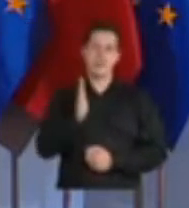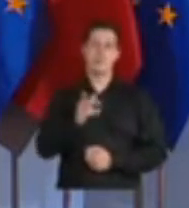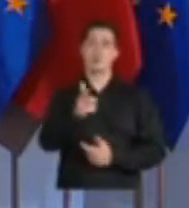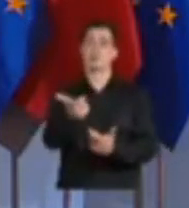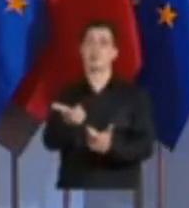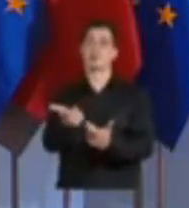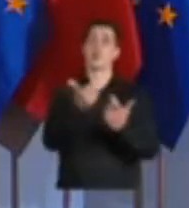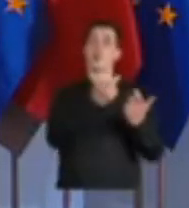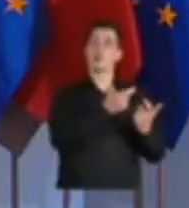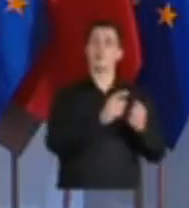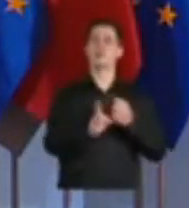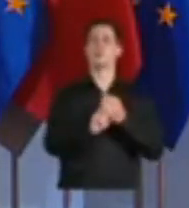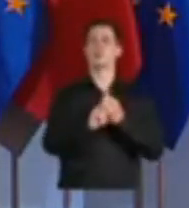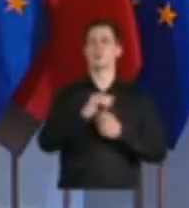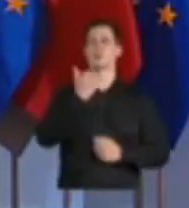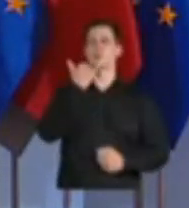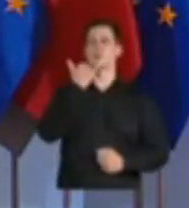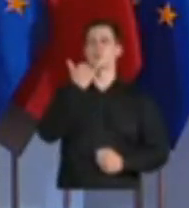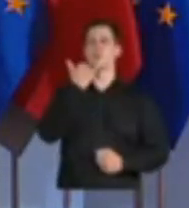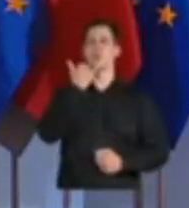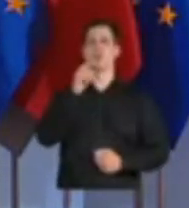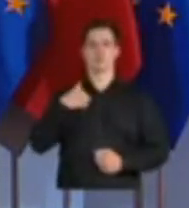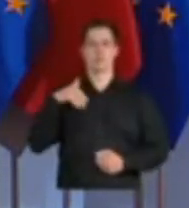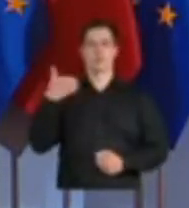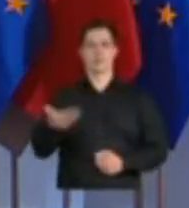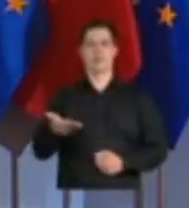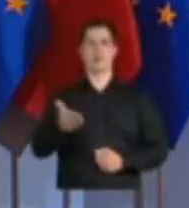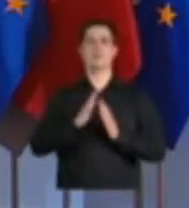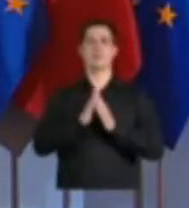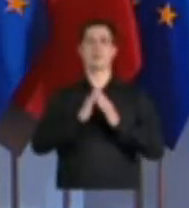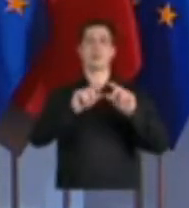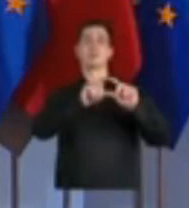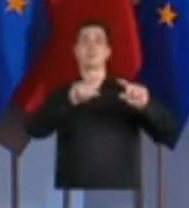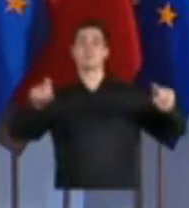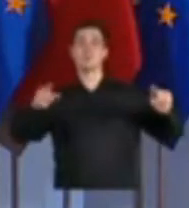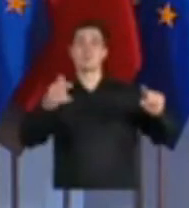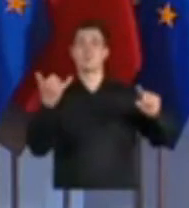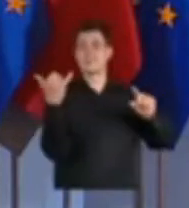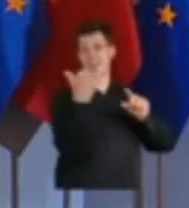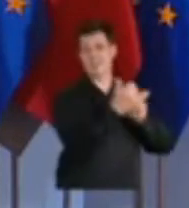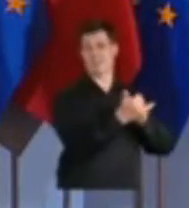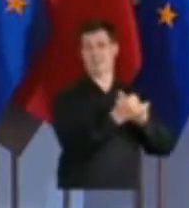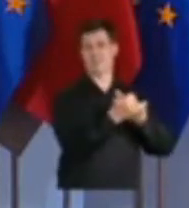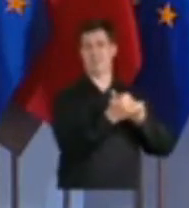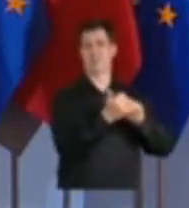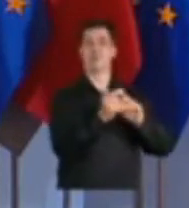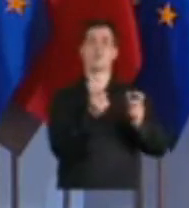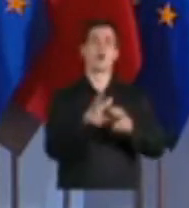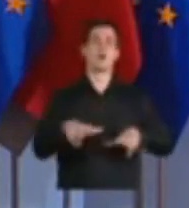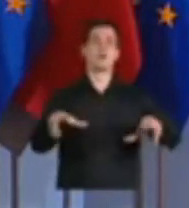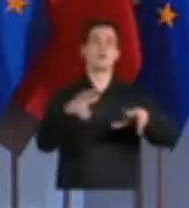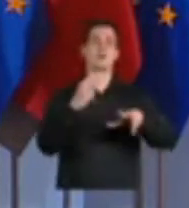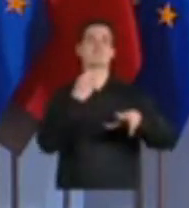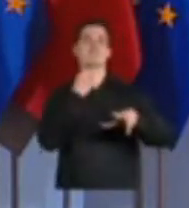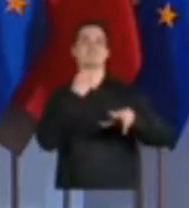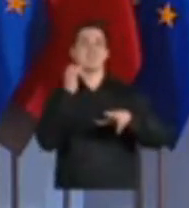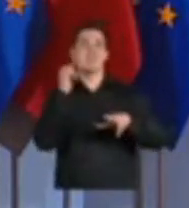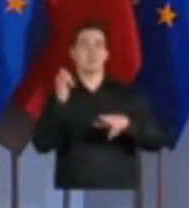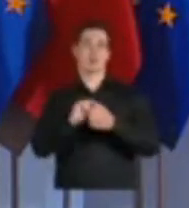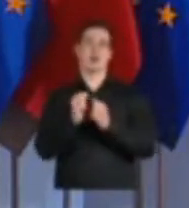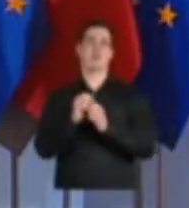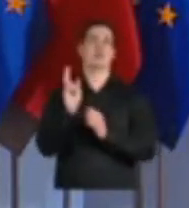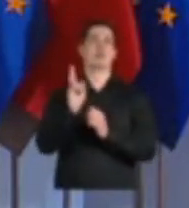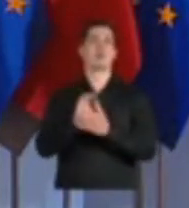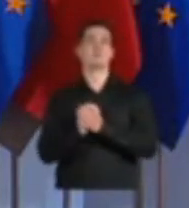zgłoszą. Numer telefonu podany po to, żeby pomóc zrobić zakupy, jeśli rodzina nie może, jeżeli bliscy nie